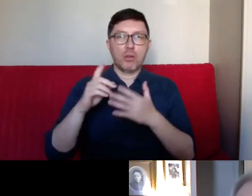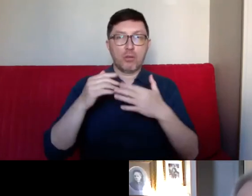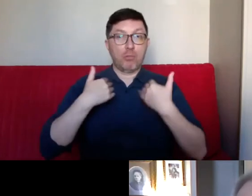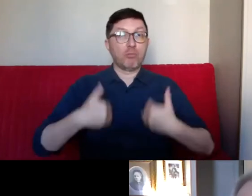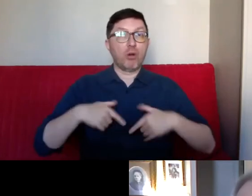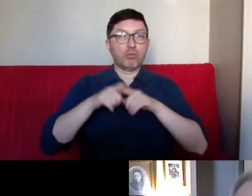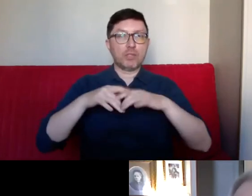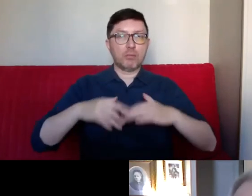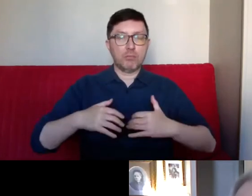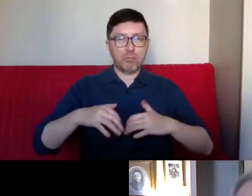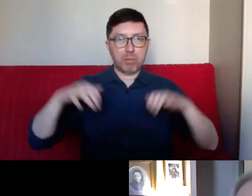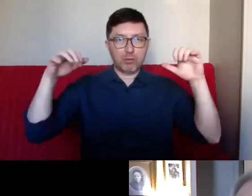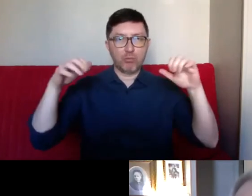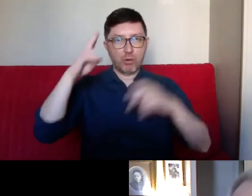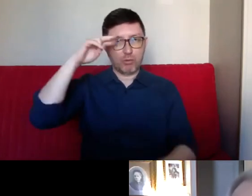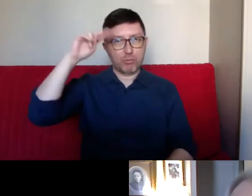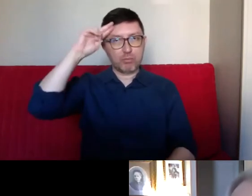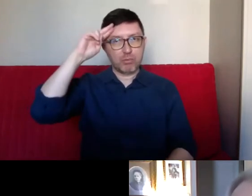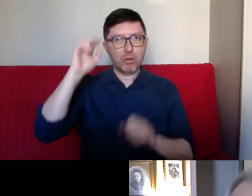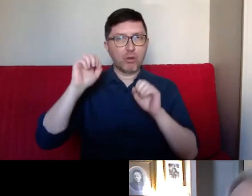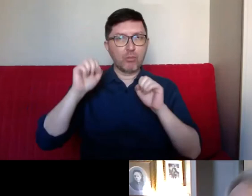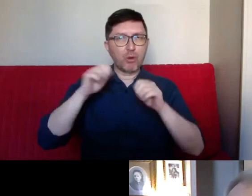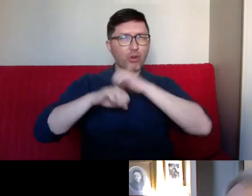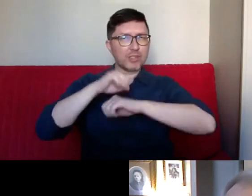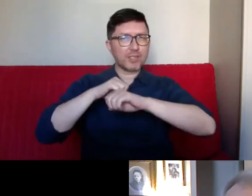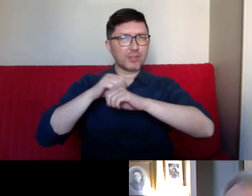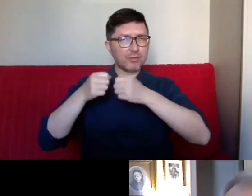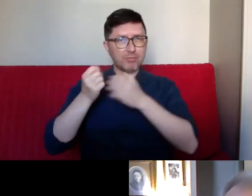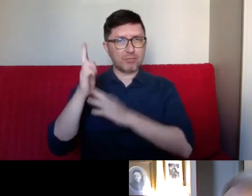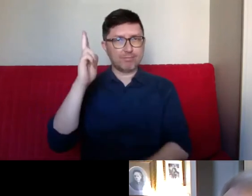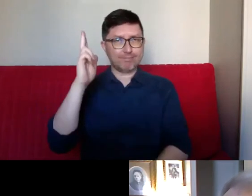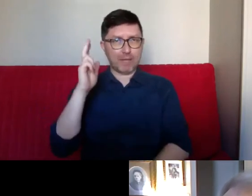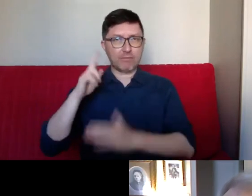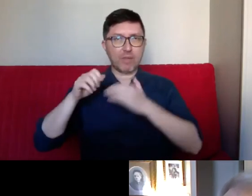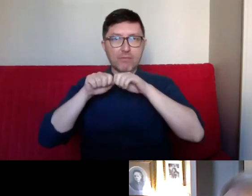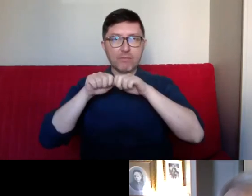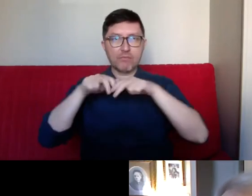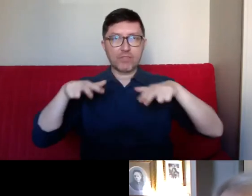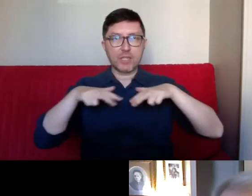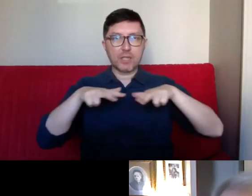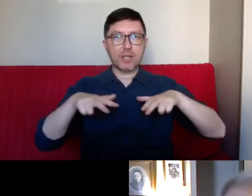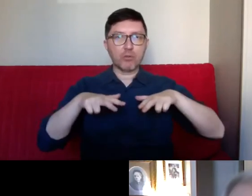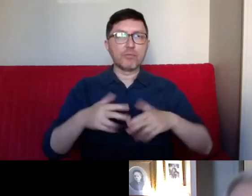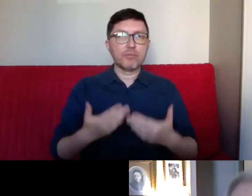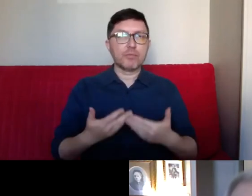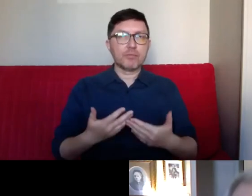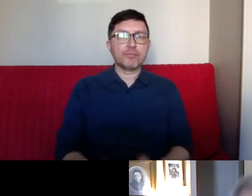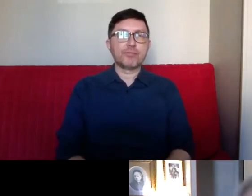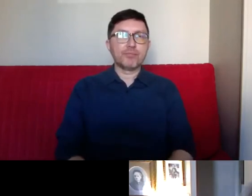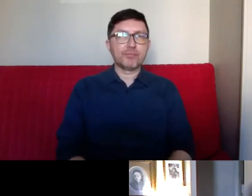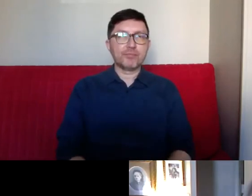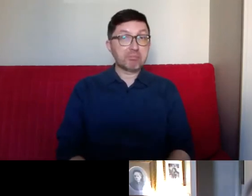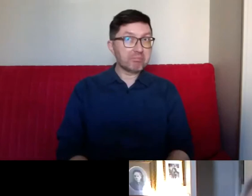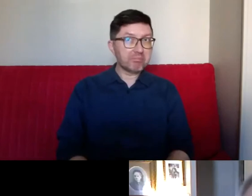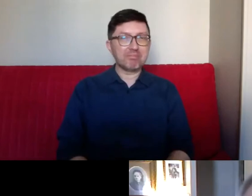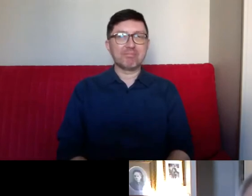organizers, we will have the video on our screens, right? So